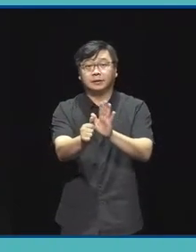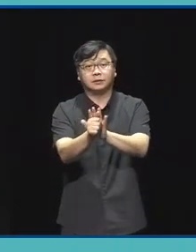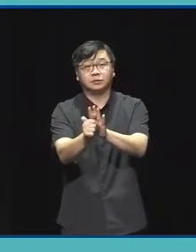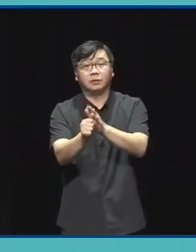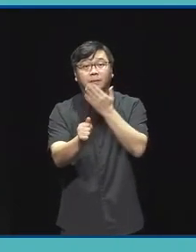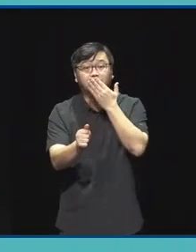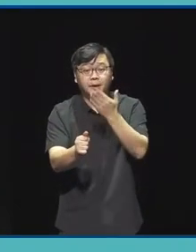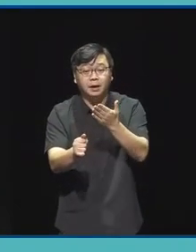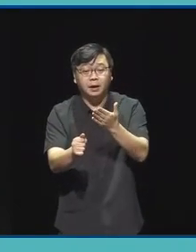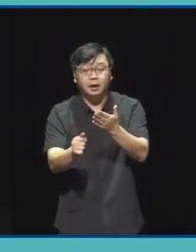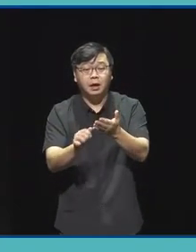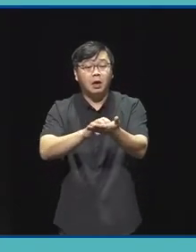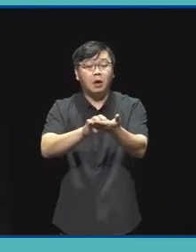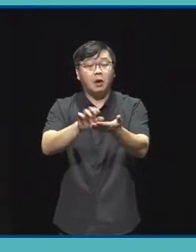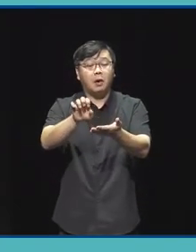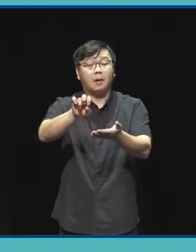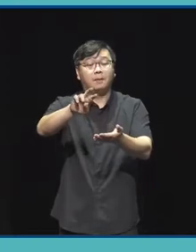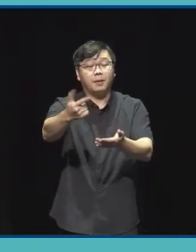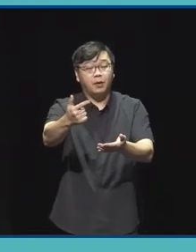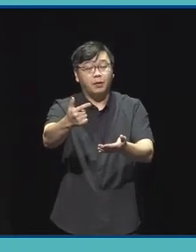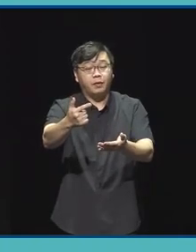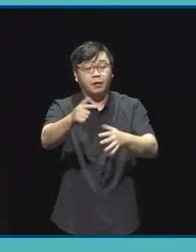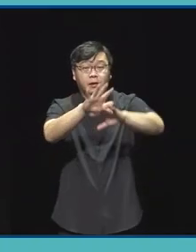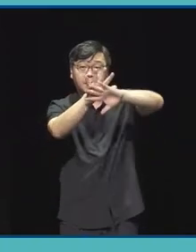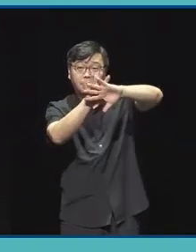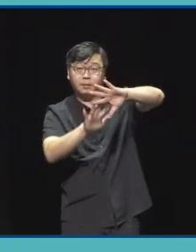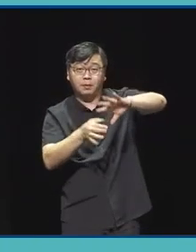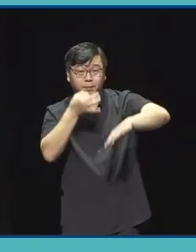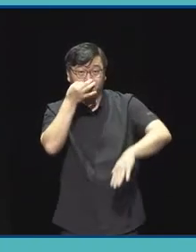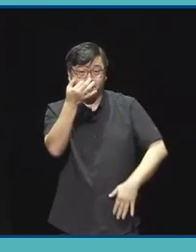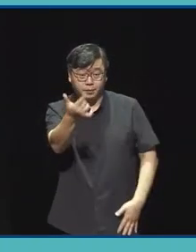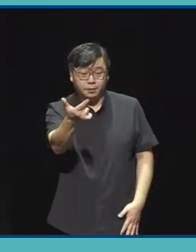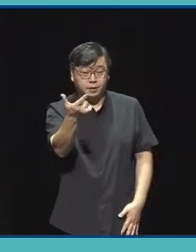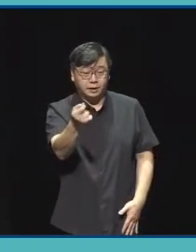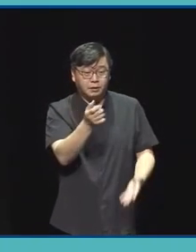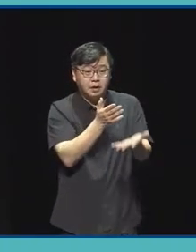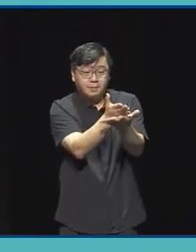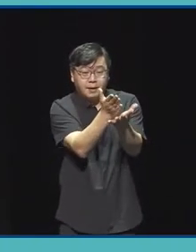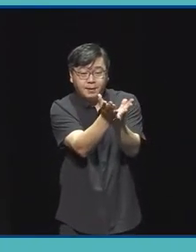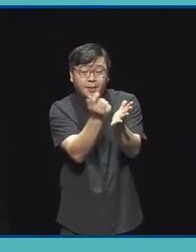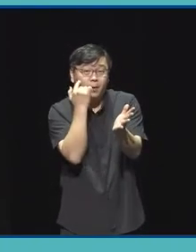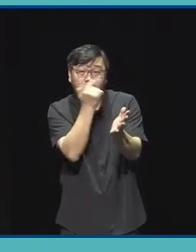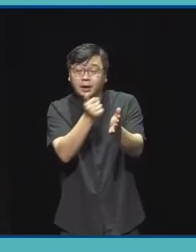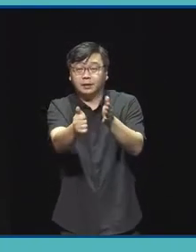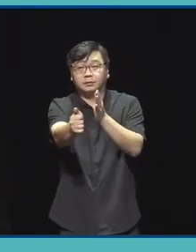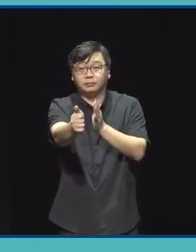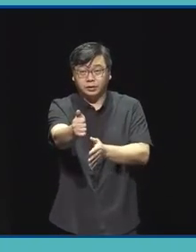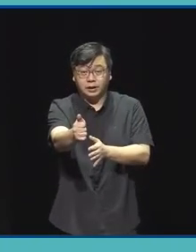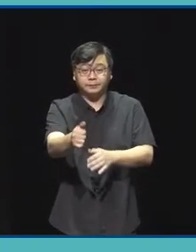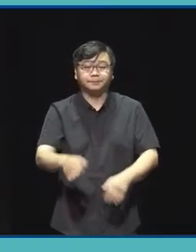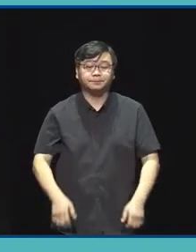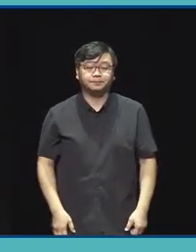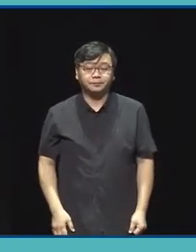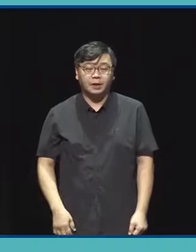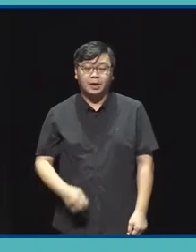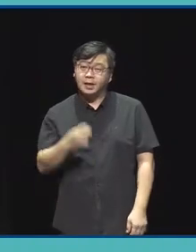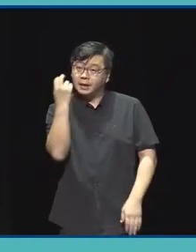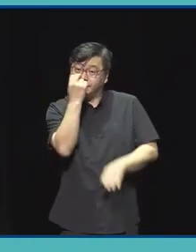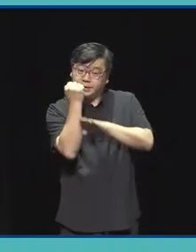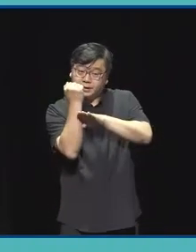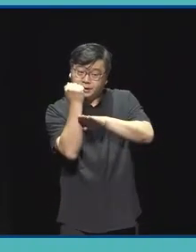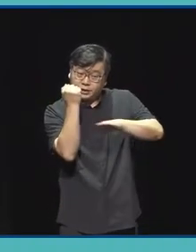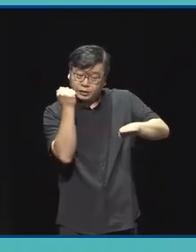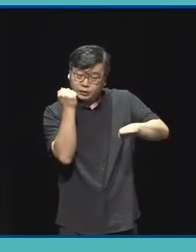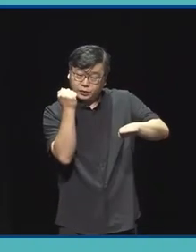작품 편수는 저기 자료에 나와 있는 대로 각 장르별로 이제 확인하시면 되고요. 예, 심의 기준은 문학